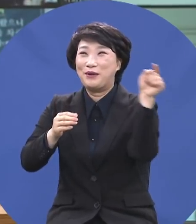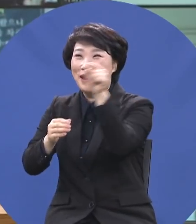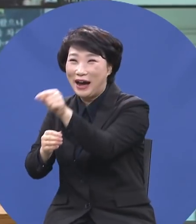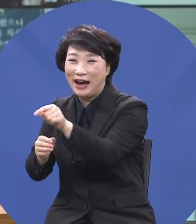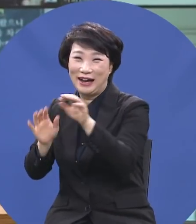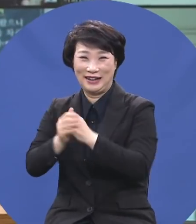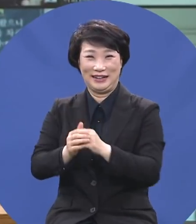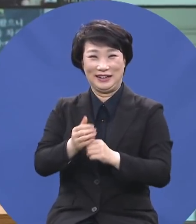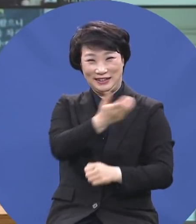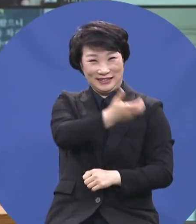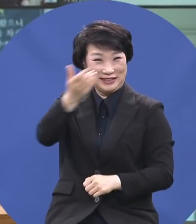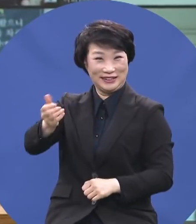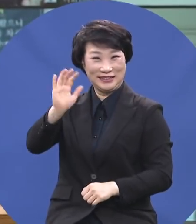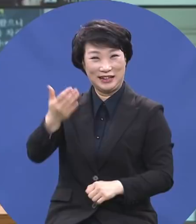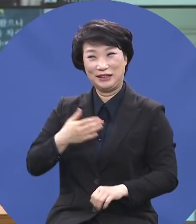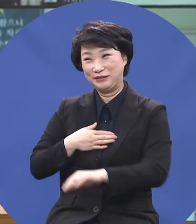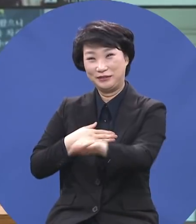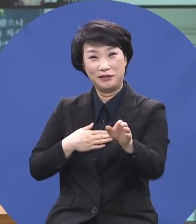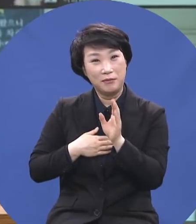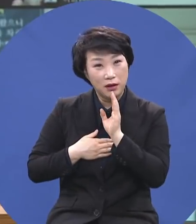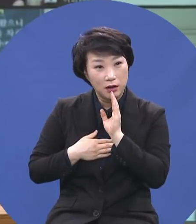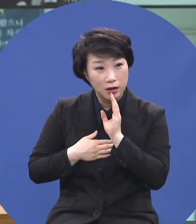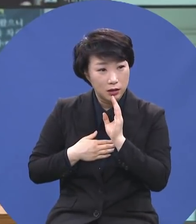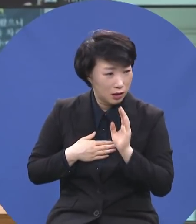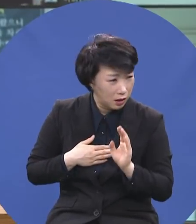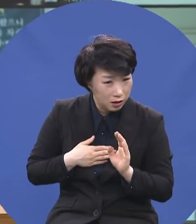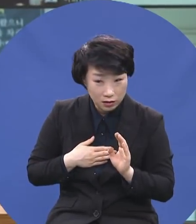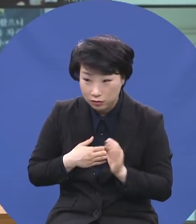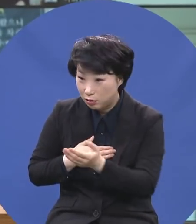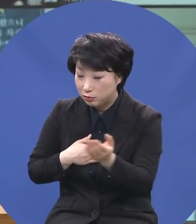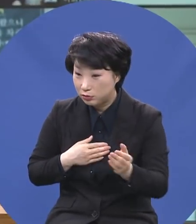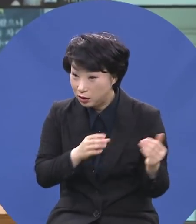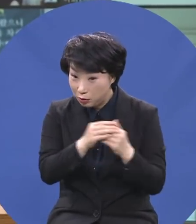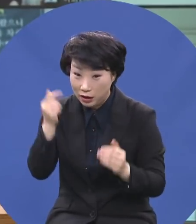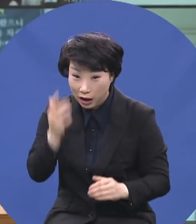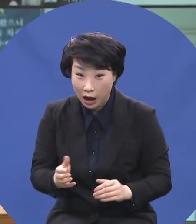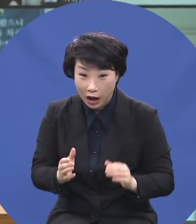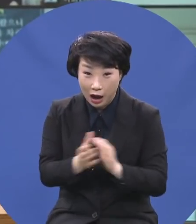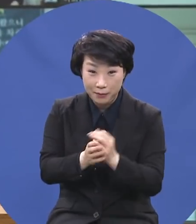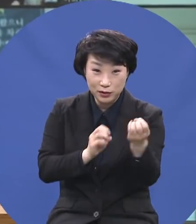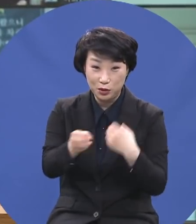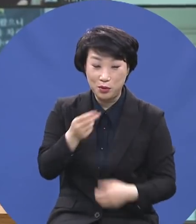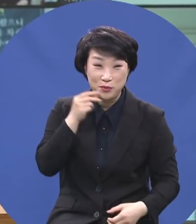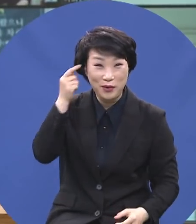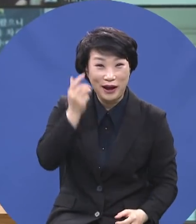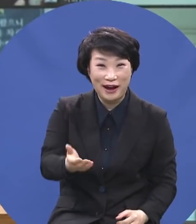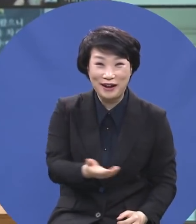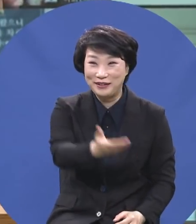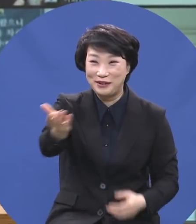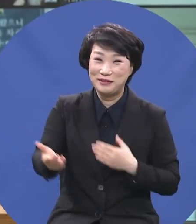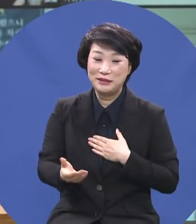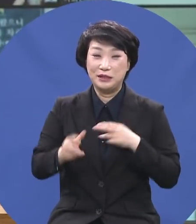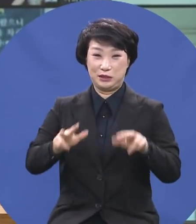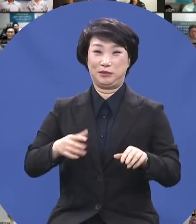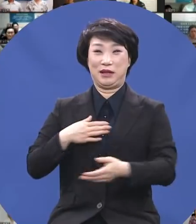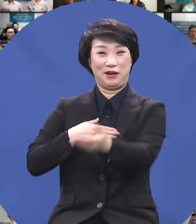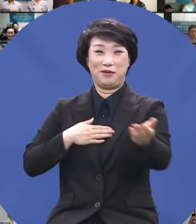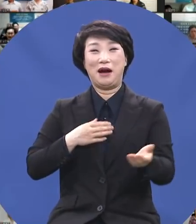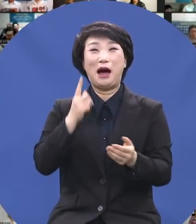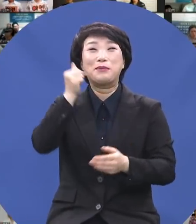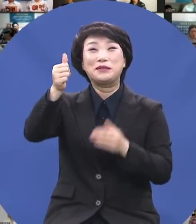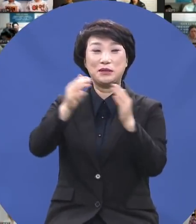왔습니다. 아니, 주송 한번 같으네. 아멘 하는 거 보니까 우린 지금 아버지 집에 왔습니다.